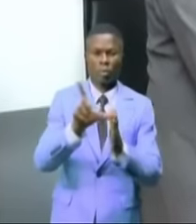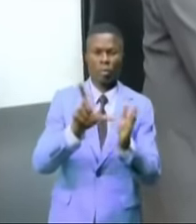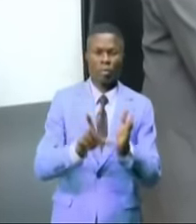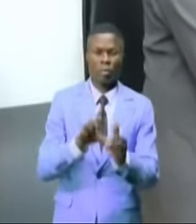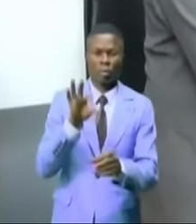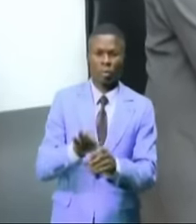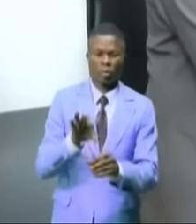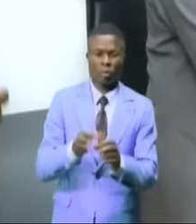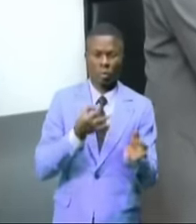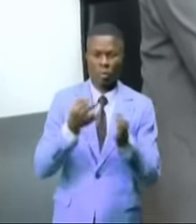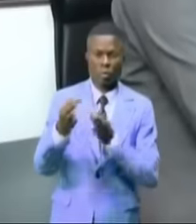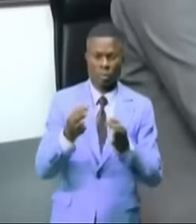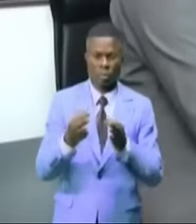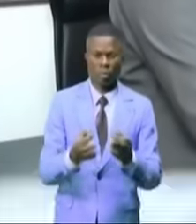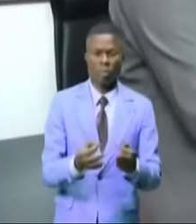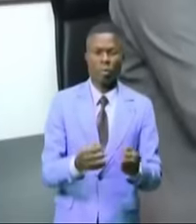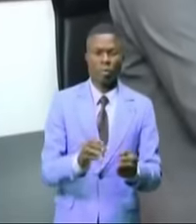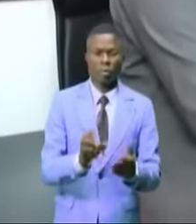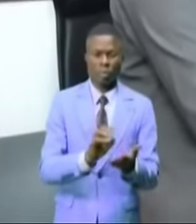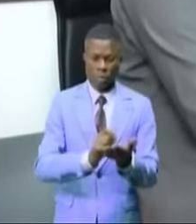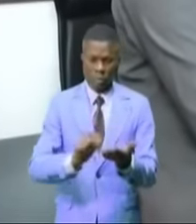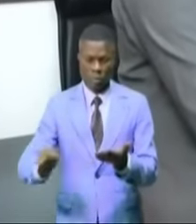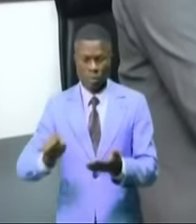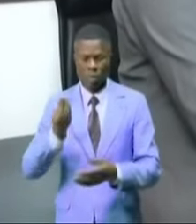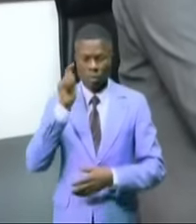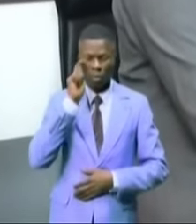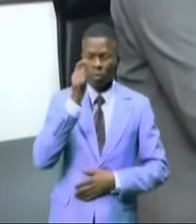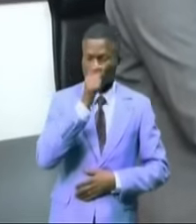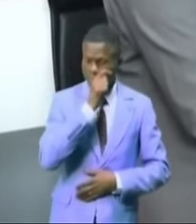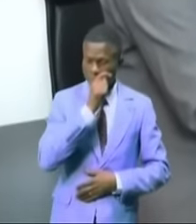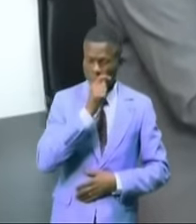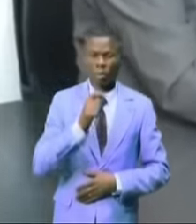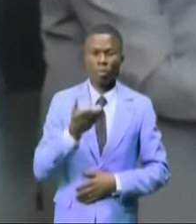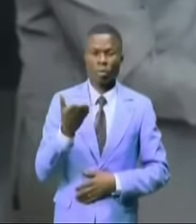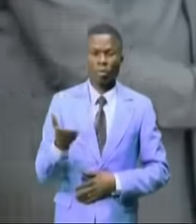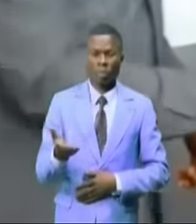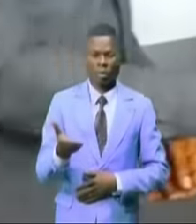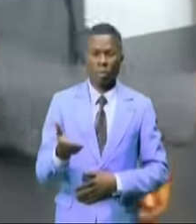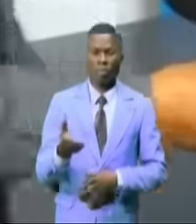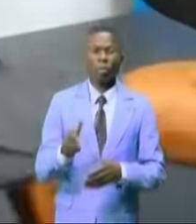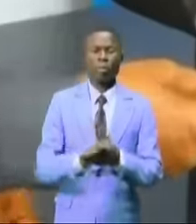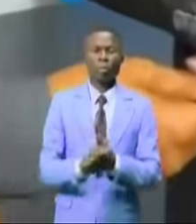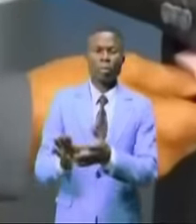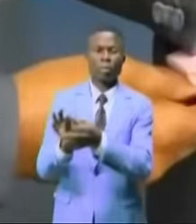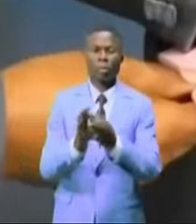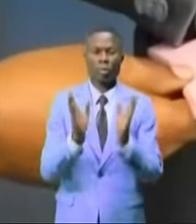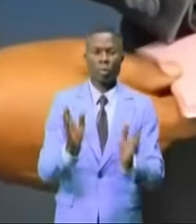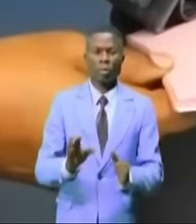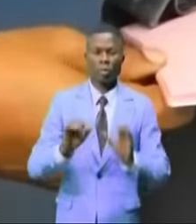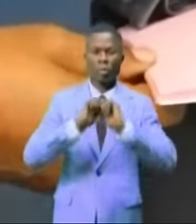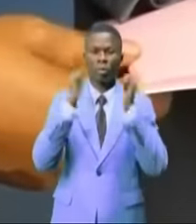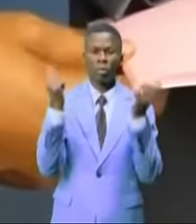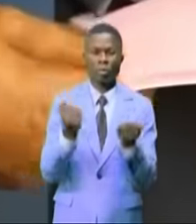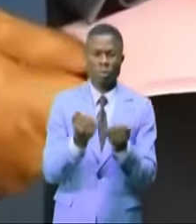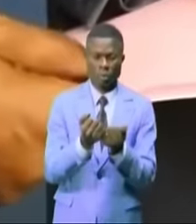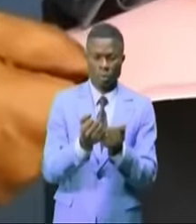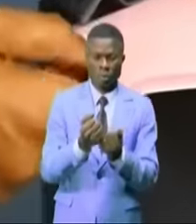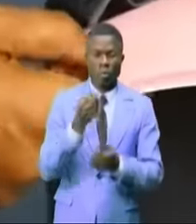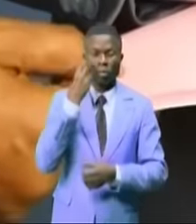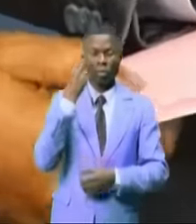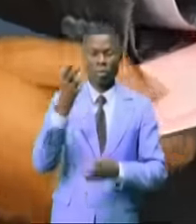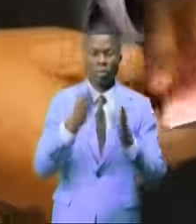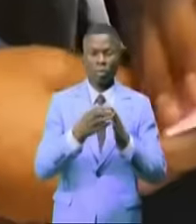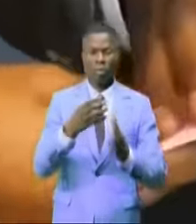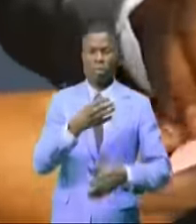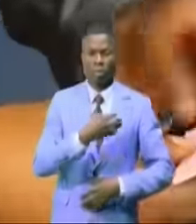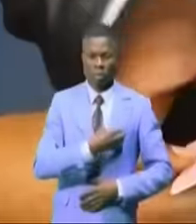électorale traduite en écriture braille, une version destinée à la communauté des malvoyants, au coordonnateur de l'association Voir avec le cœur,